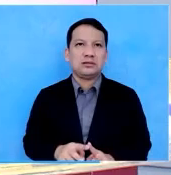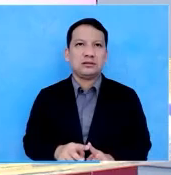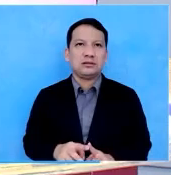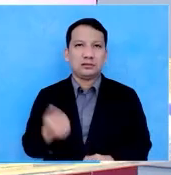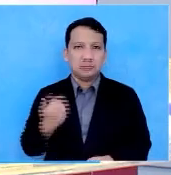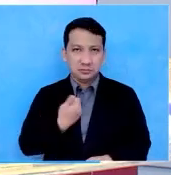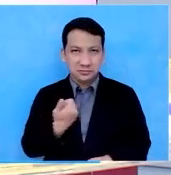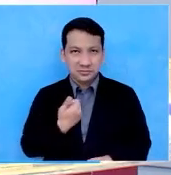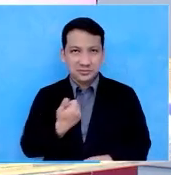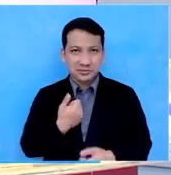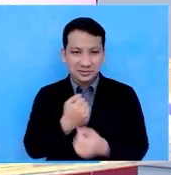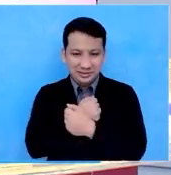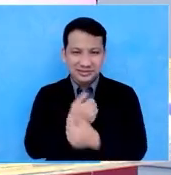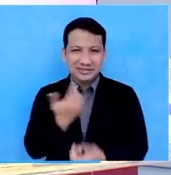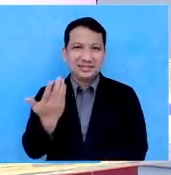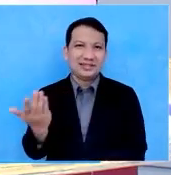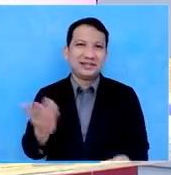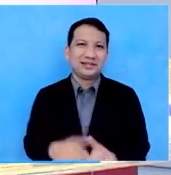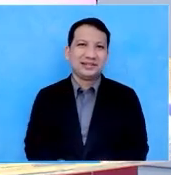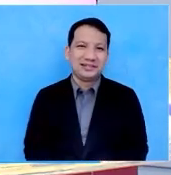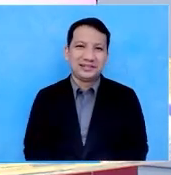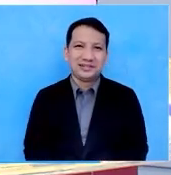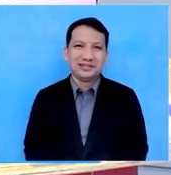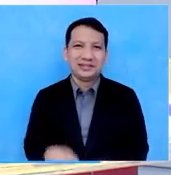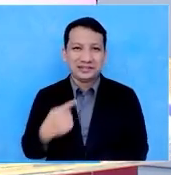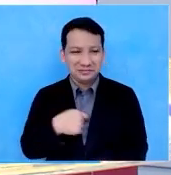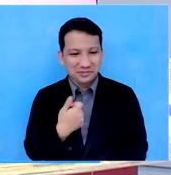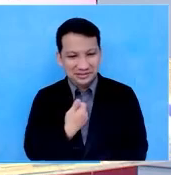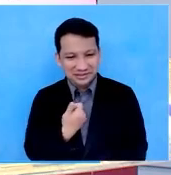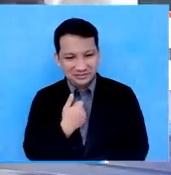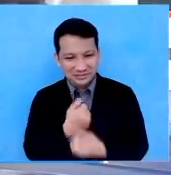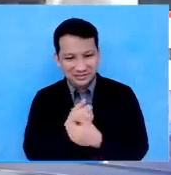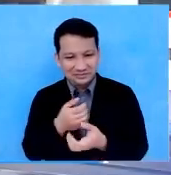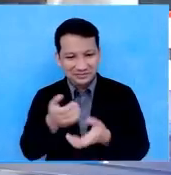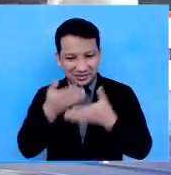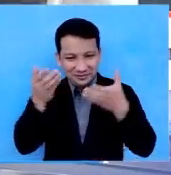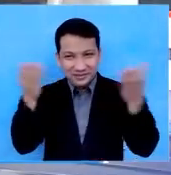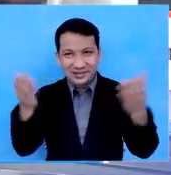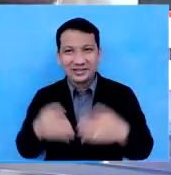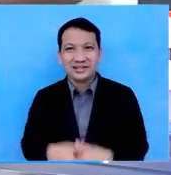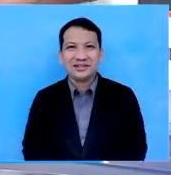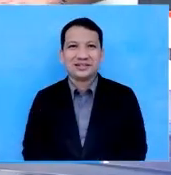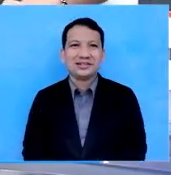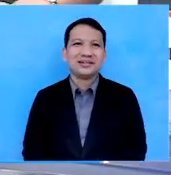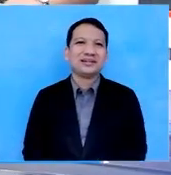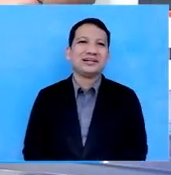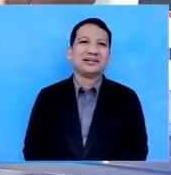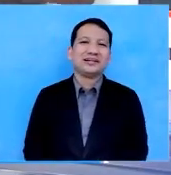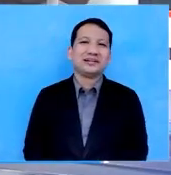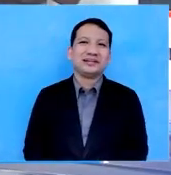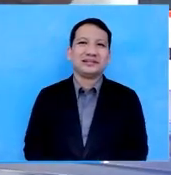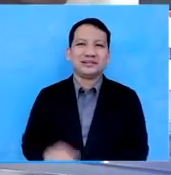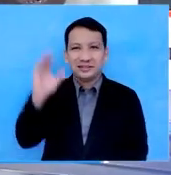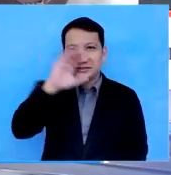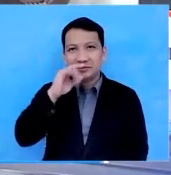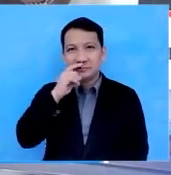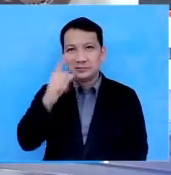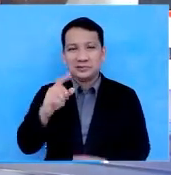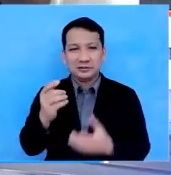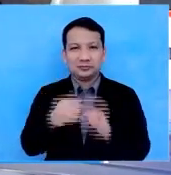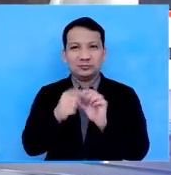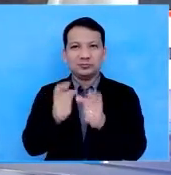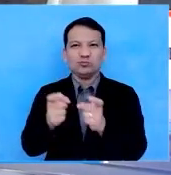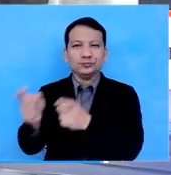na lang. Bumibili na lang. Pwede naman. Anong advice mo sa mga kapatid natin na naghahanap ng ibang re-regalo